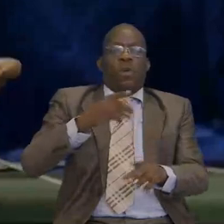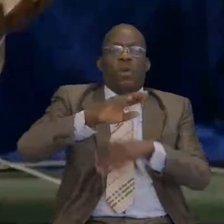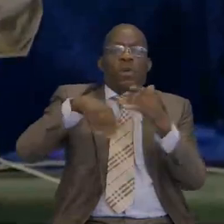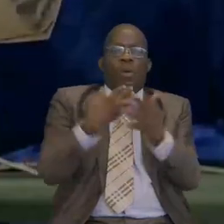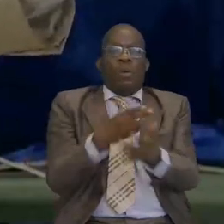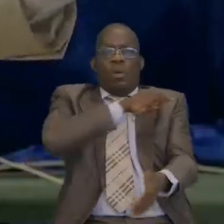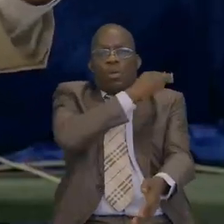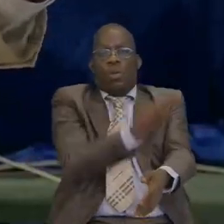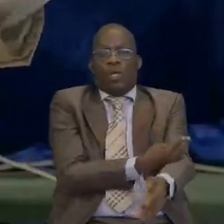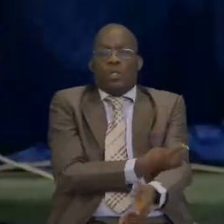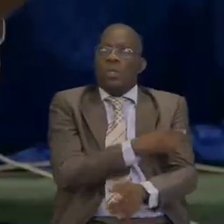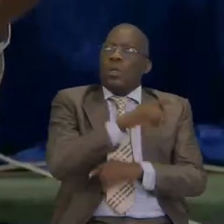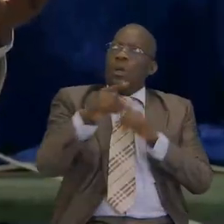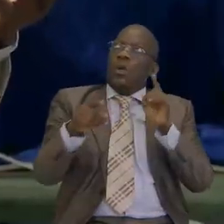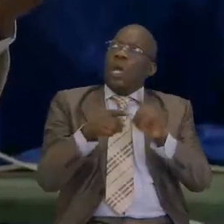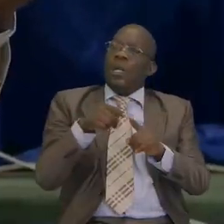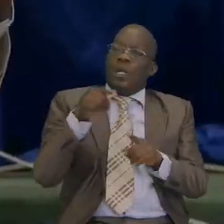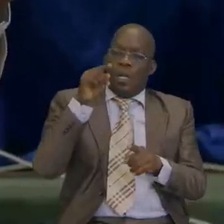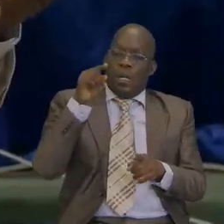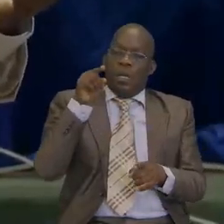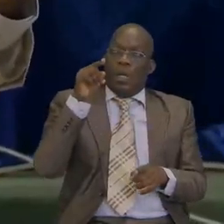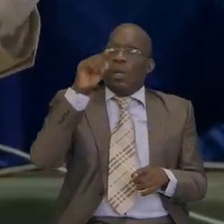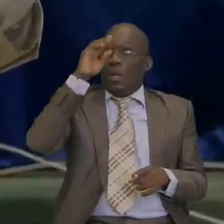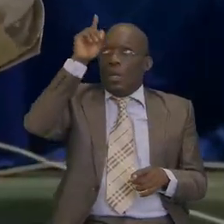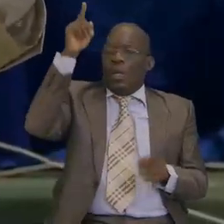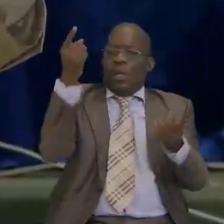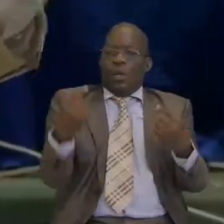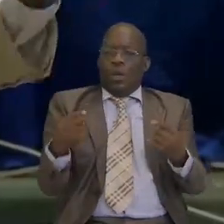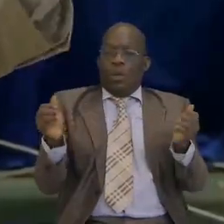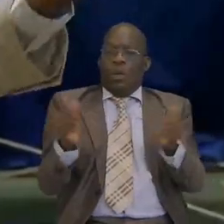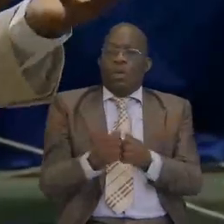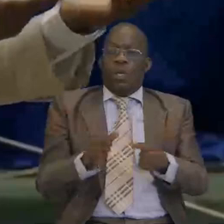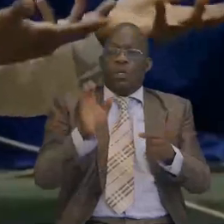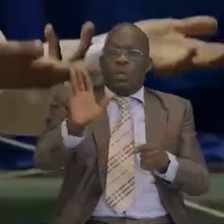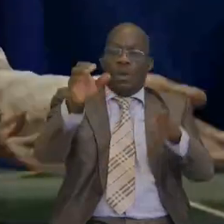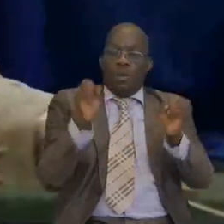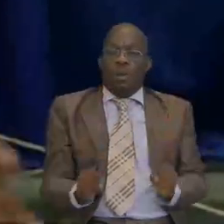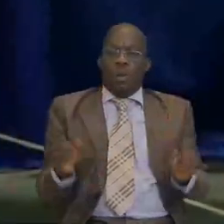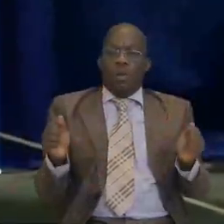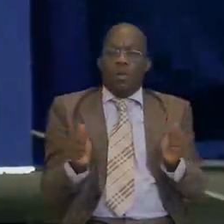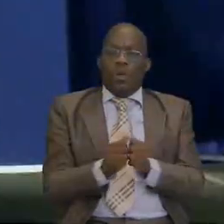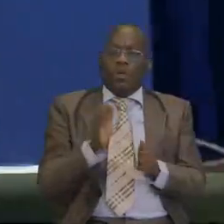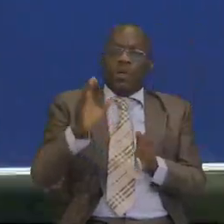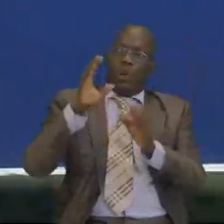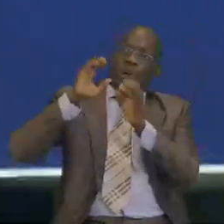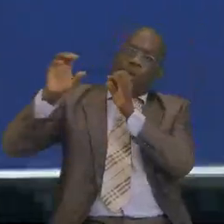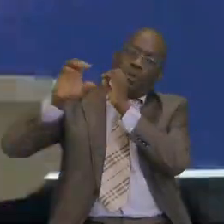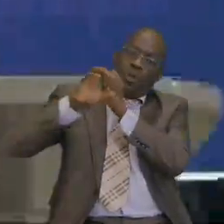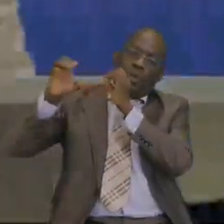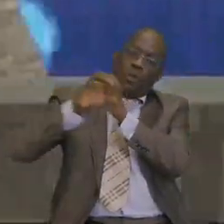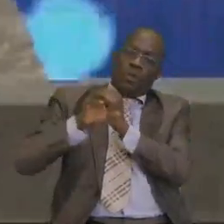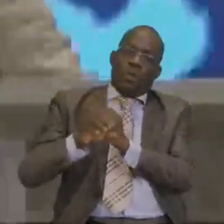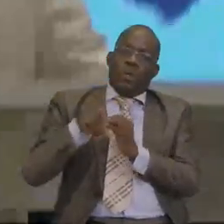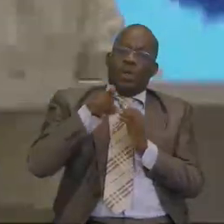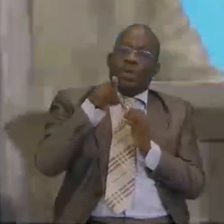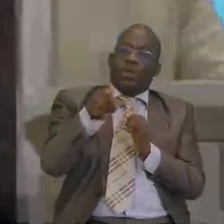Alors tu viens, il est tellement éloigné et par ta puissance, par ta proclamation, tu le